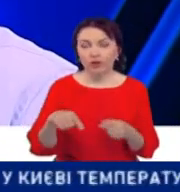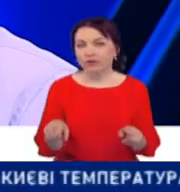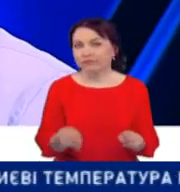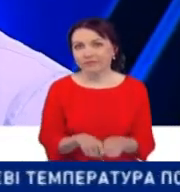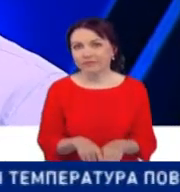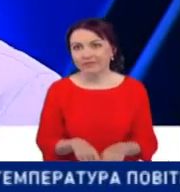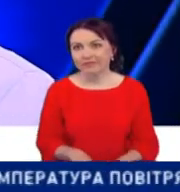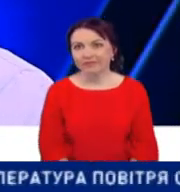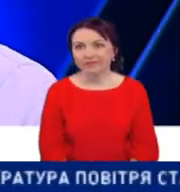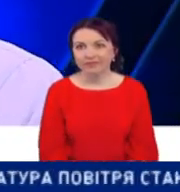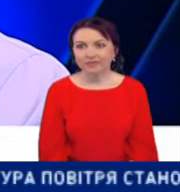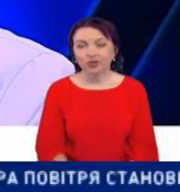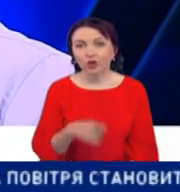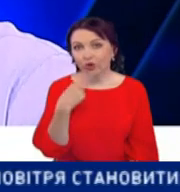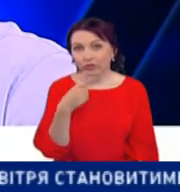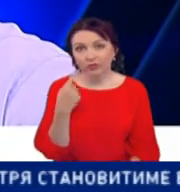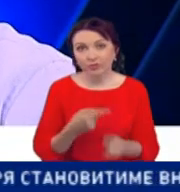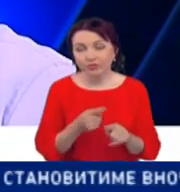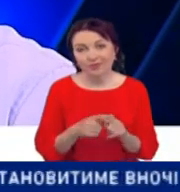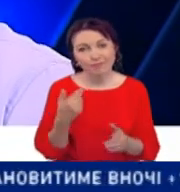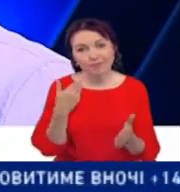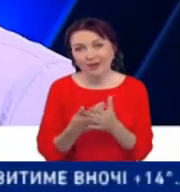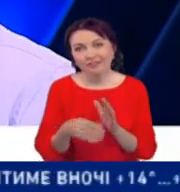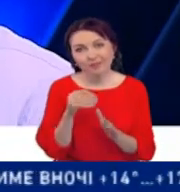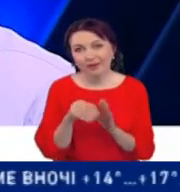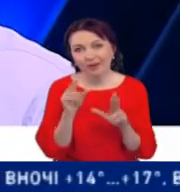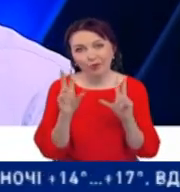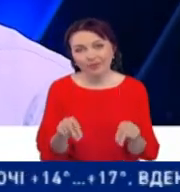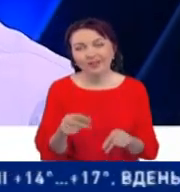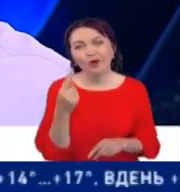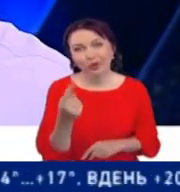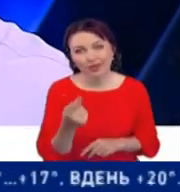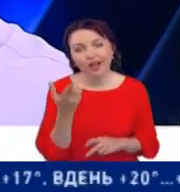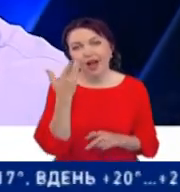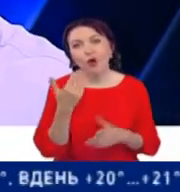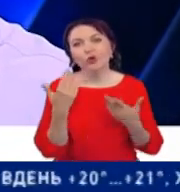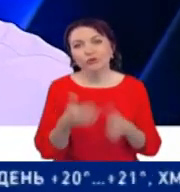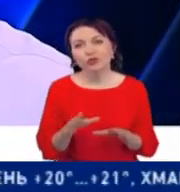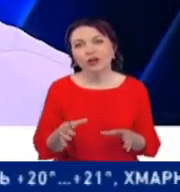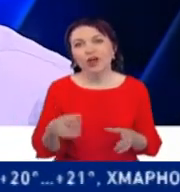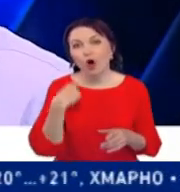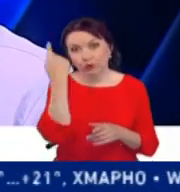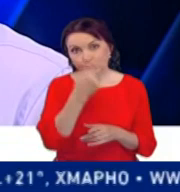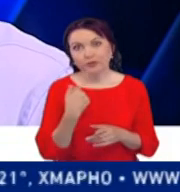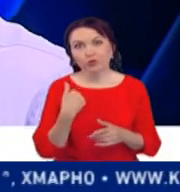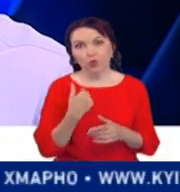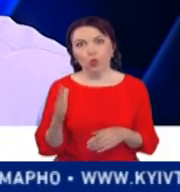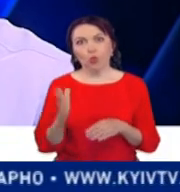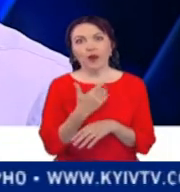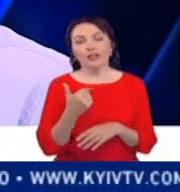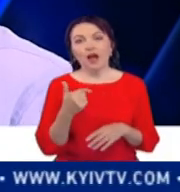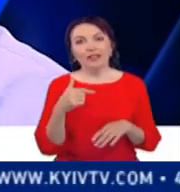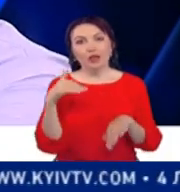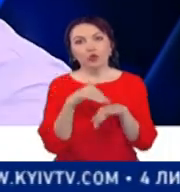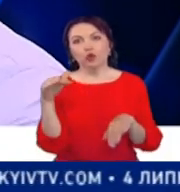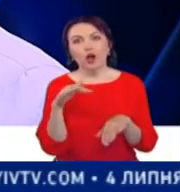копать, пам'ятаєте свою пісню? Так, говорити про це в рамках підвиборних обіцянок – це одне. А коли це вже буде стосуватись особисто тебе, це вже інше. І навіть,